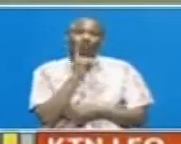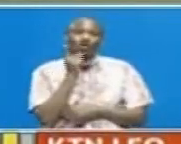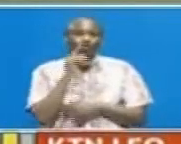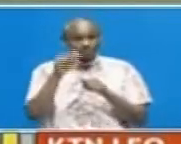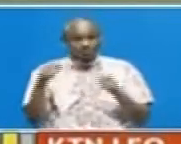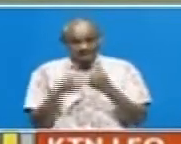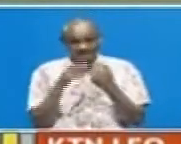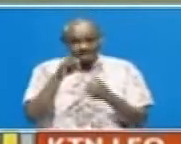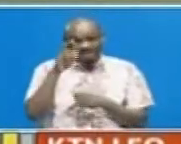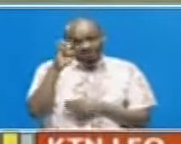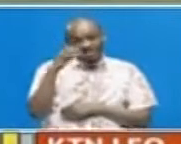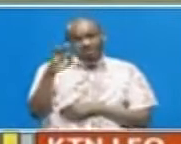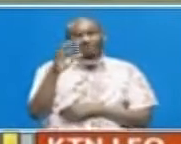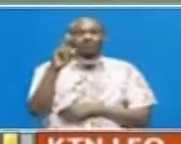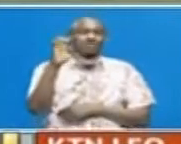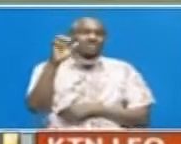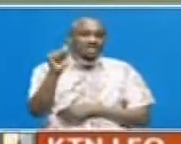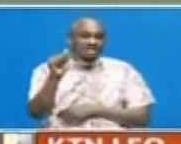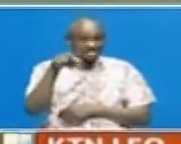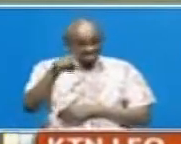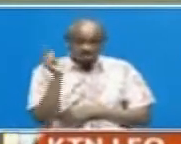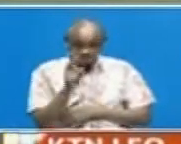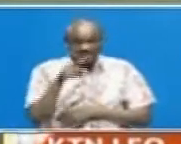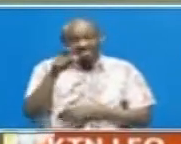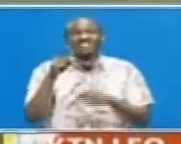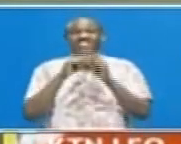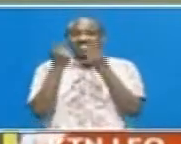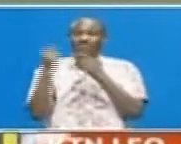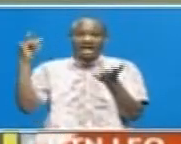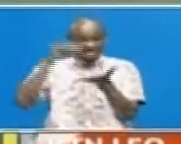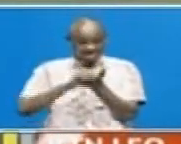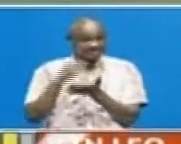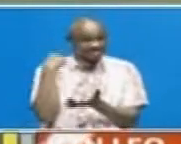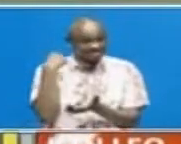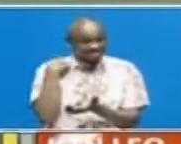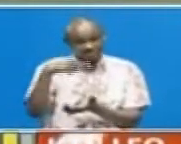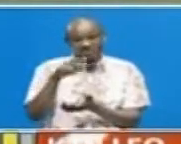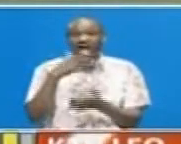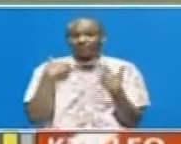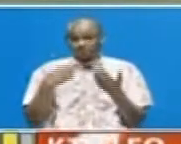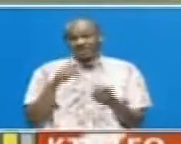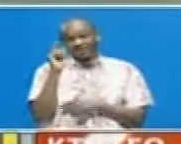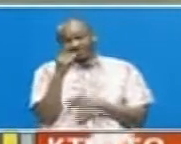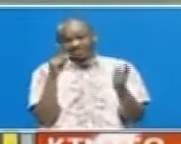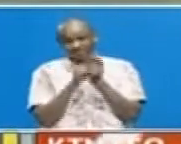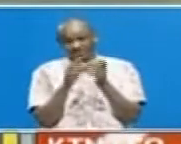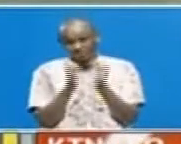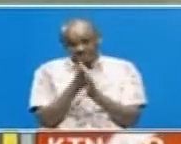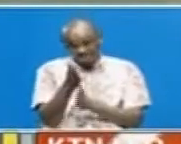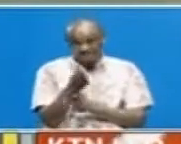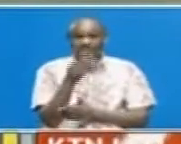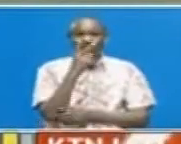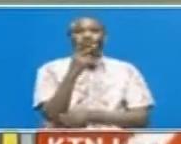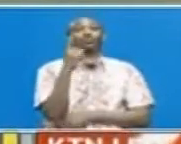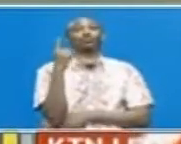wa RFUEA hapa jijini Nairobi. Timu hiyo ambayo iliwasili nchini hapo jana ilipata pigo kwenye mechi yake ya kwanza baada ya kulemazwa